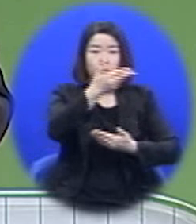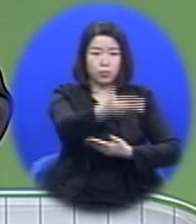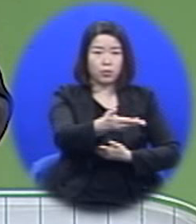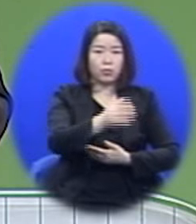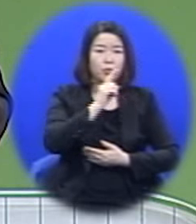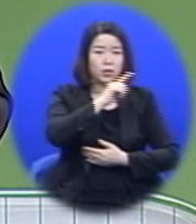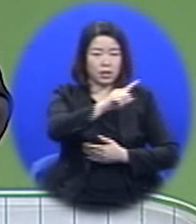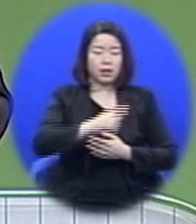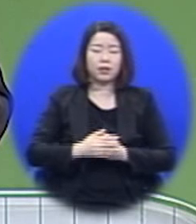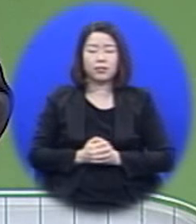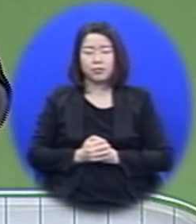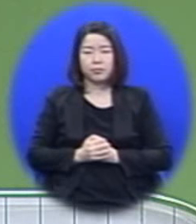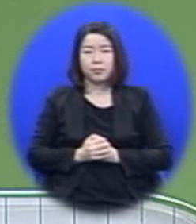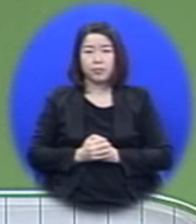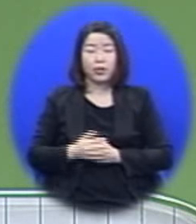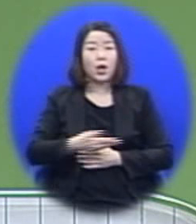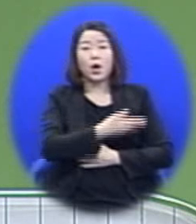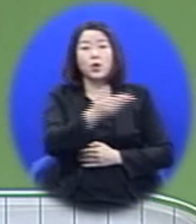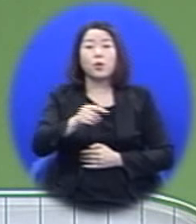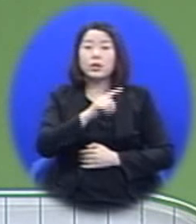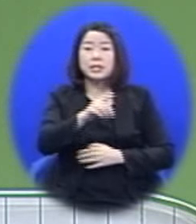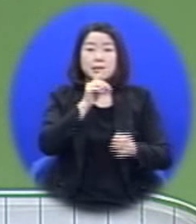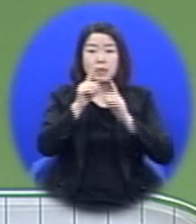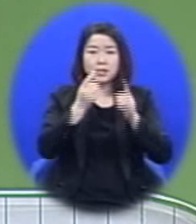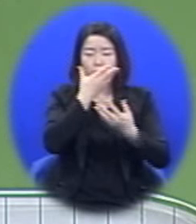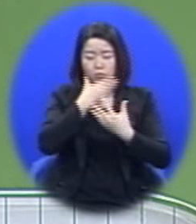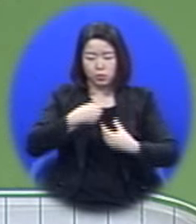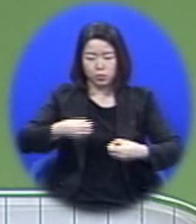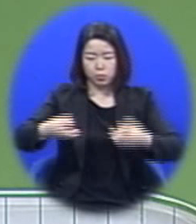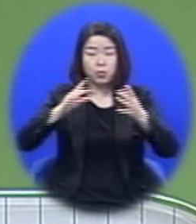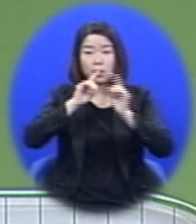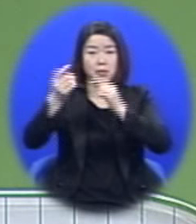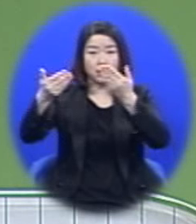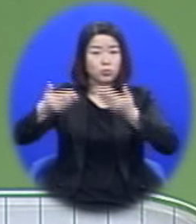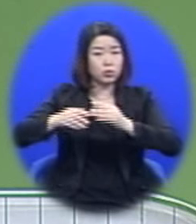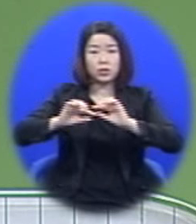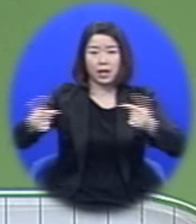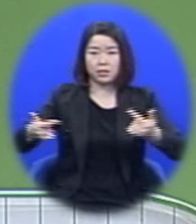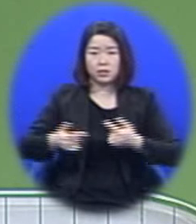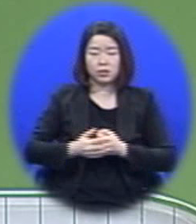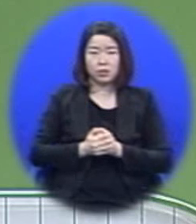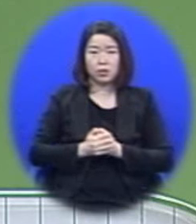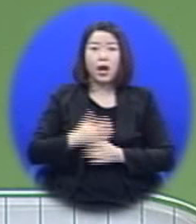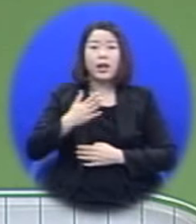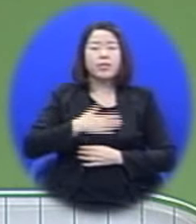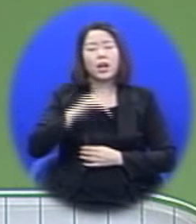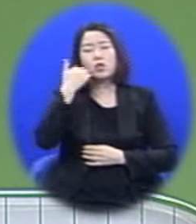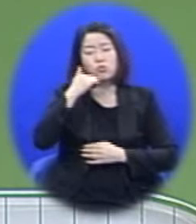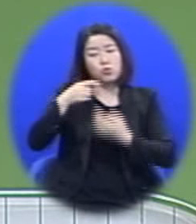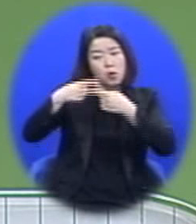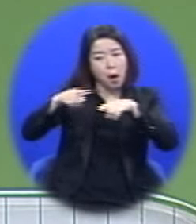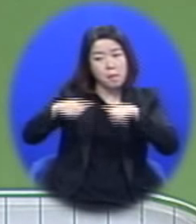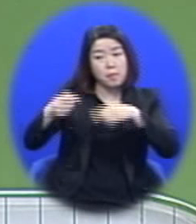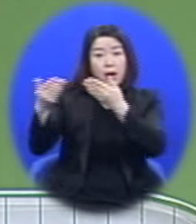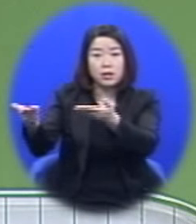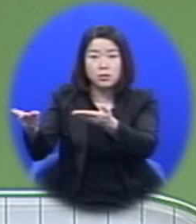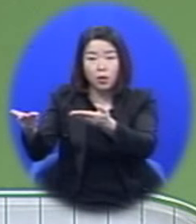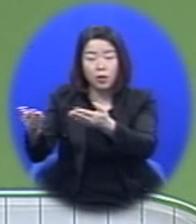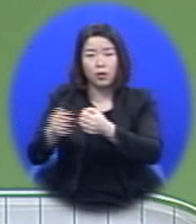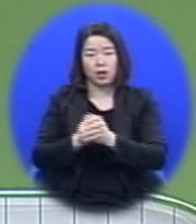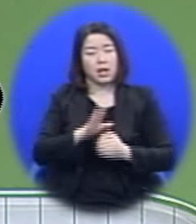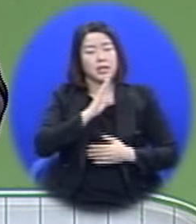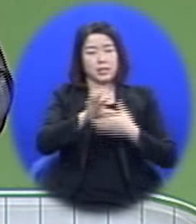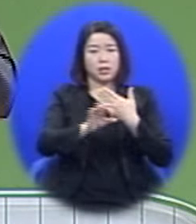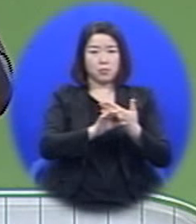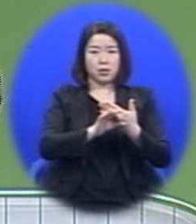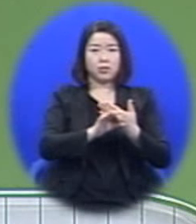안겨주리라. 여러분, 이 말씀은 축복의 말씀이 아닙니다. 내가 누구를 비판했어요.